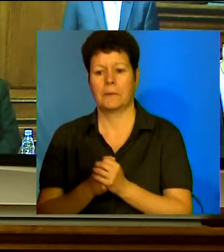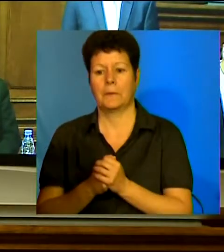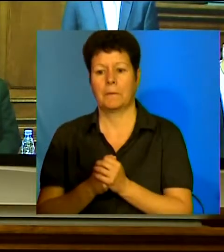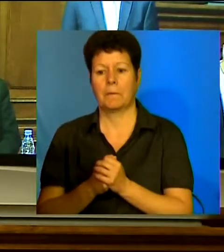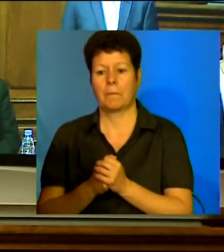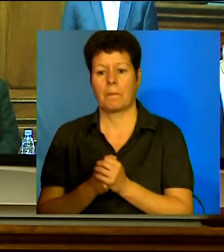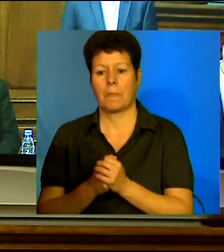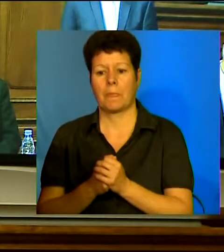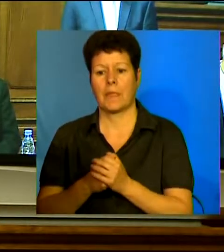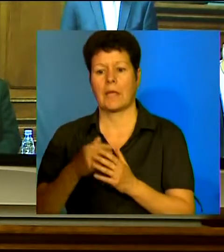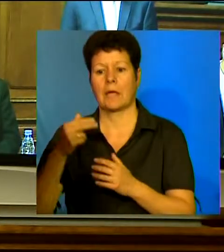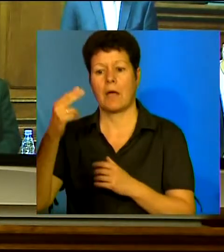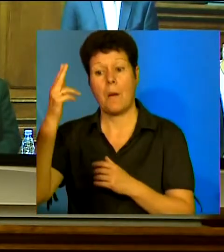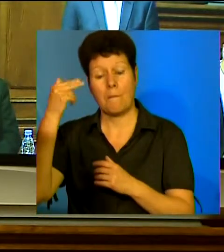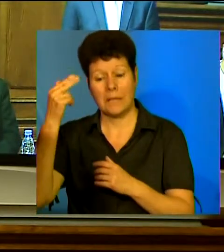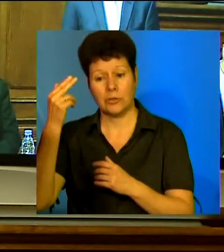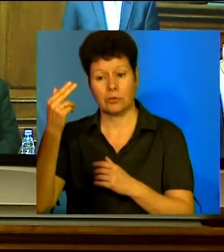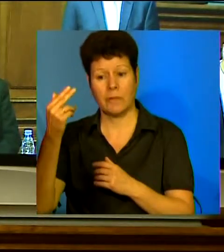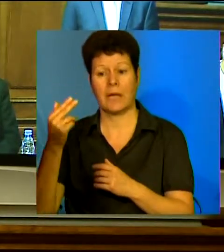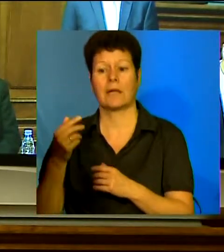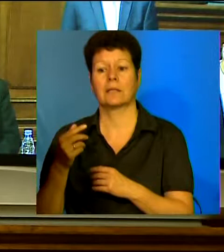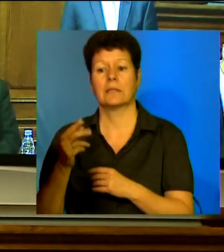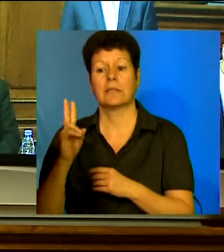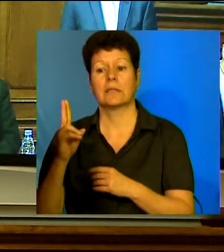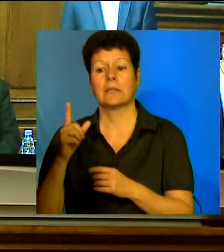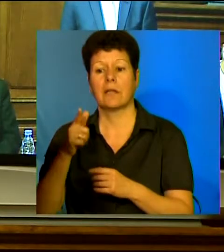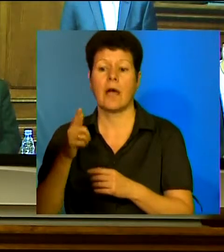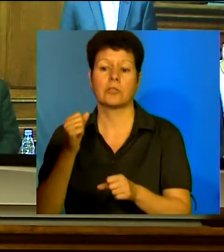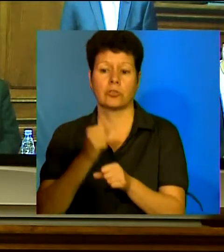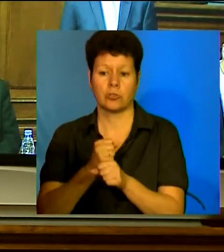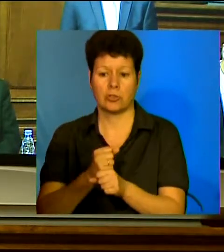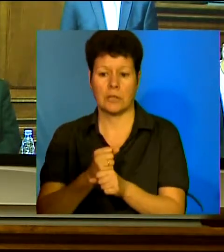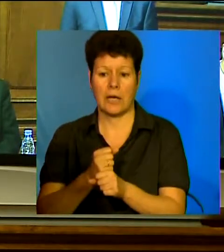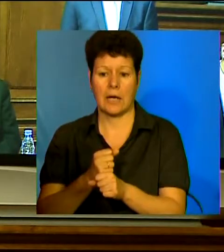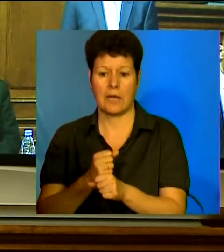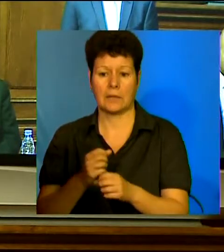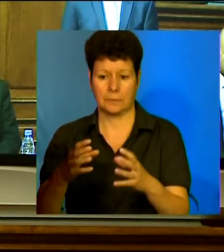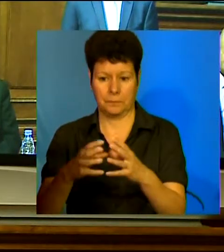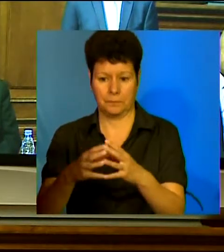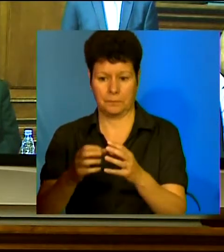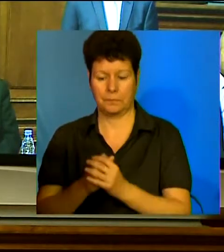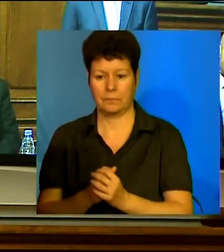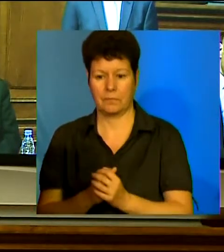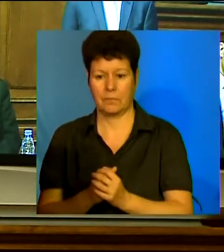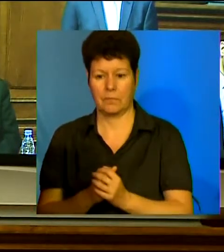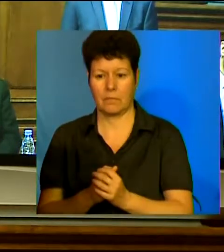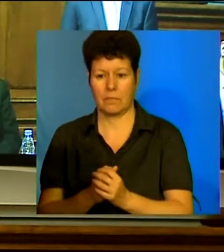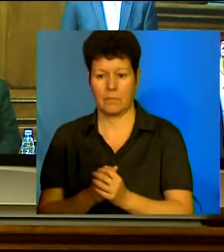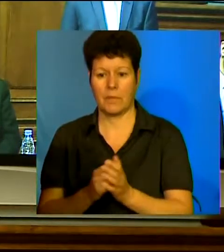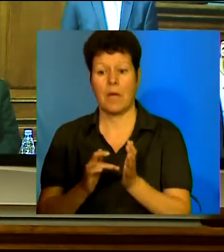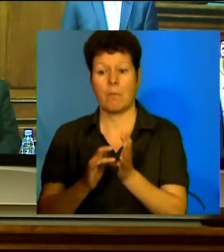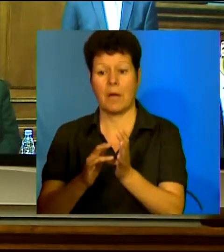illetve bemutatkozik az a cég, amely a kivitelezést fogja végezni, valamint bemutatásra kerül az az